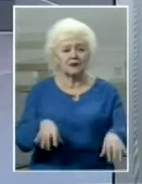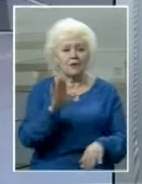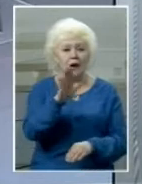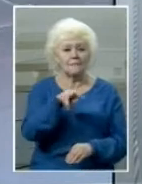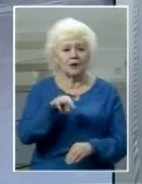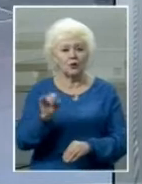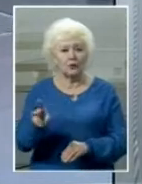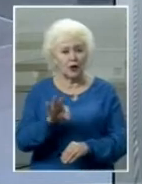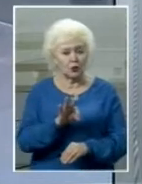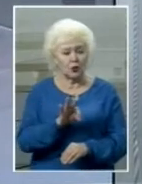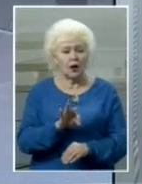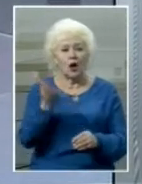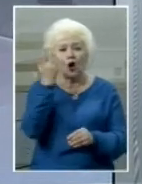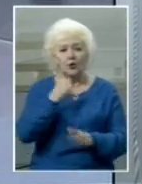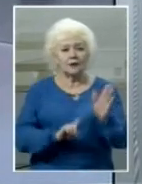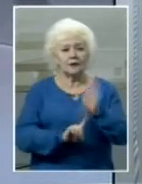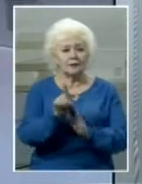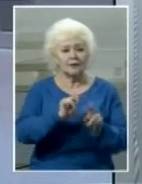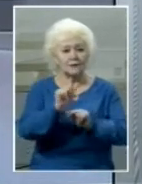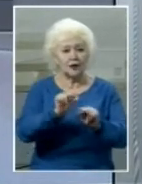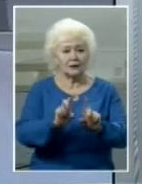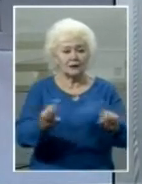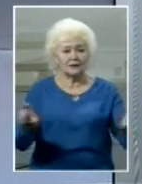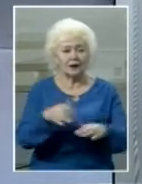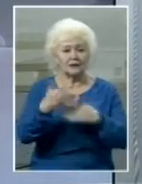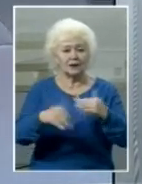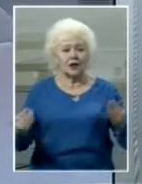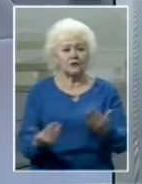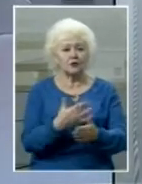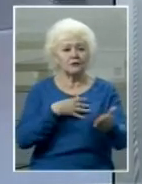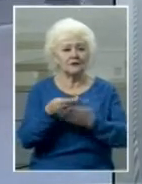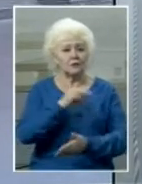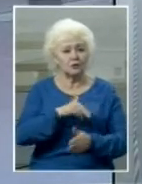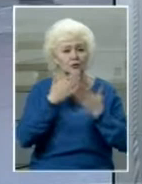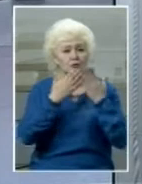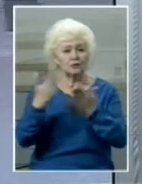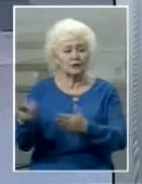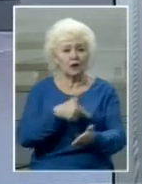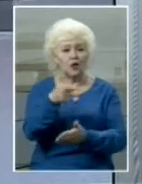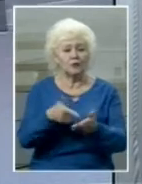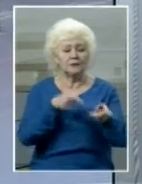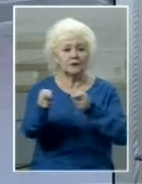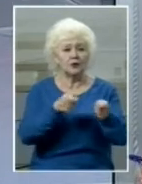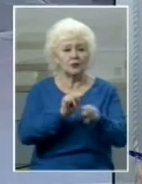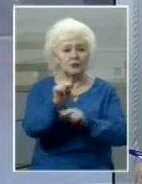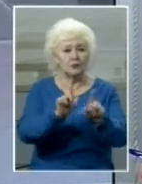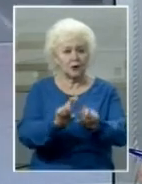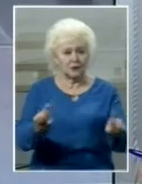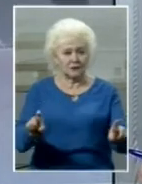Володимир Миколаєнко. Коли навчальні заклади Херсона відновлять свою роботу, ми запитали у міському управлінні